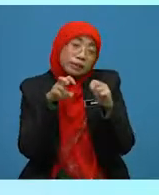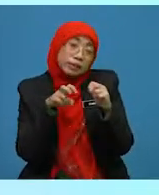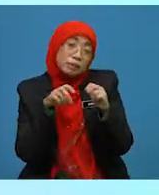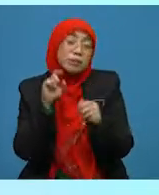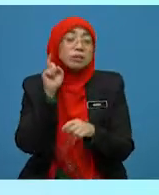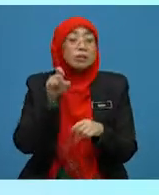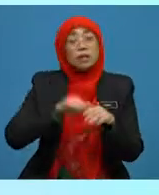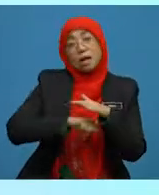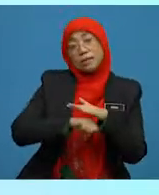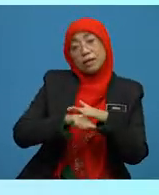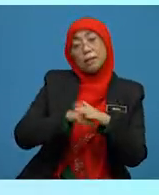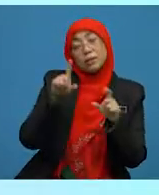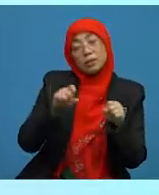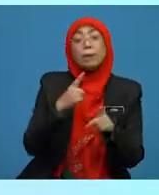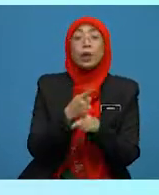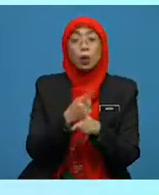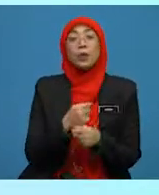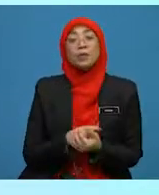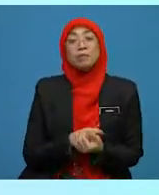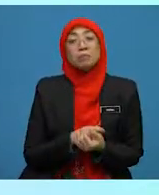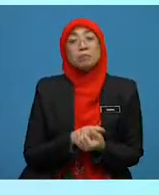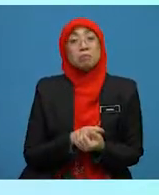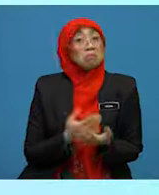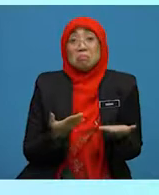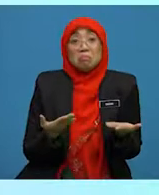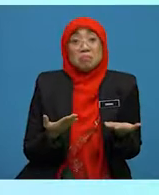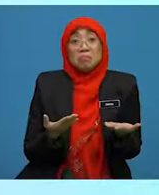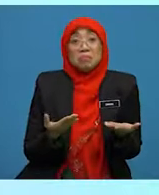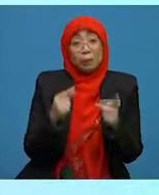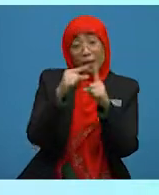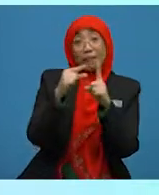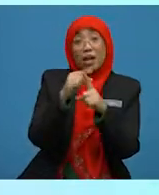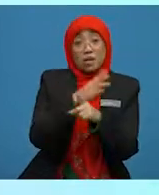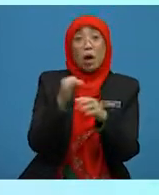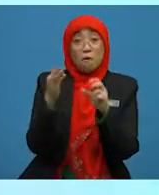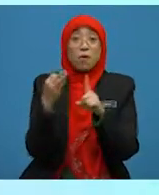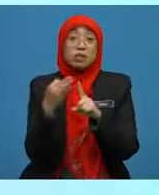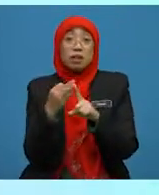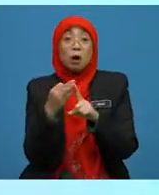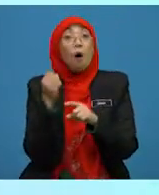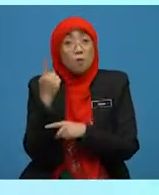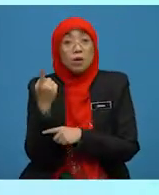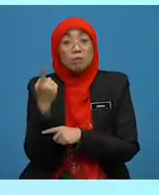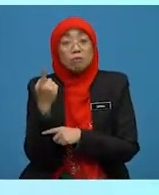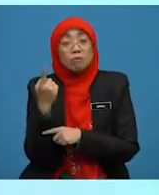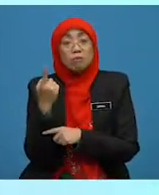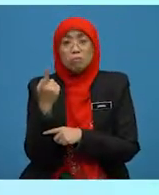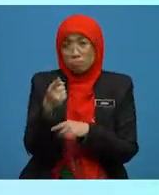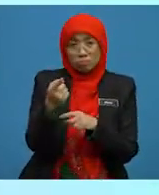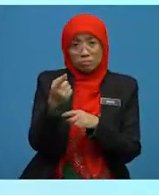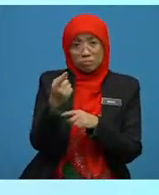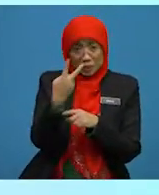atau frasa. Adakah pelajar faham? Anda semua masih bersama dengan